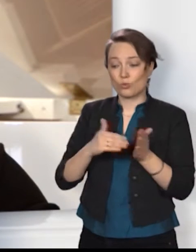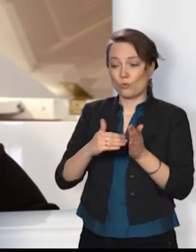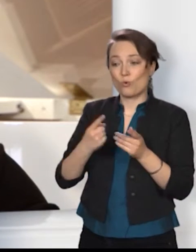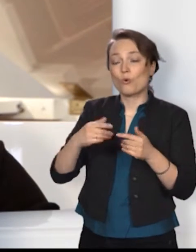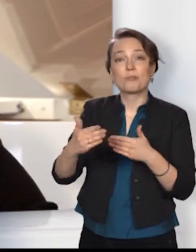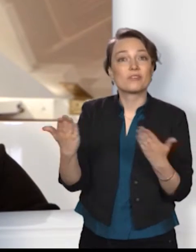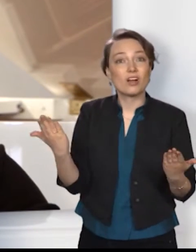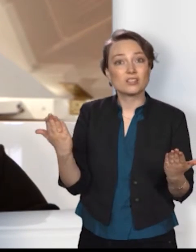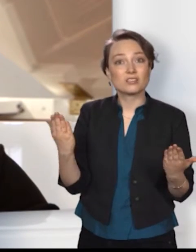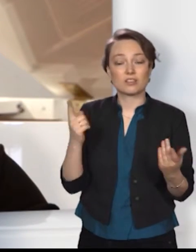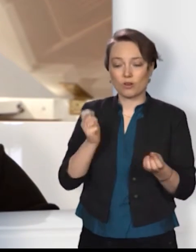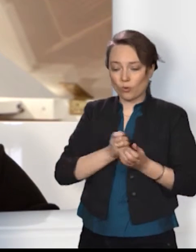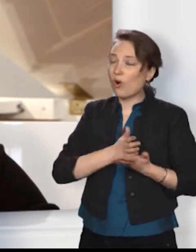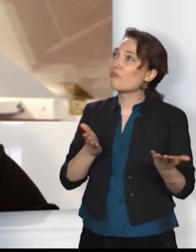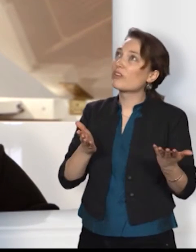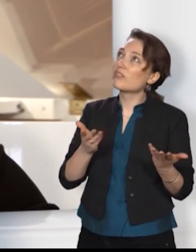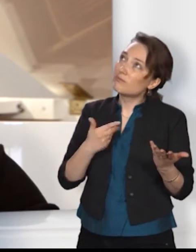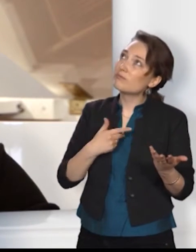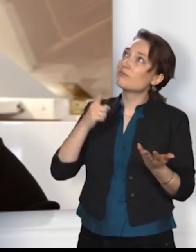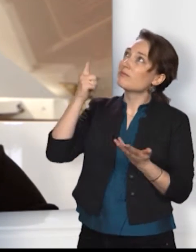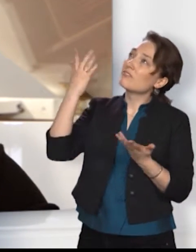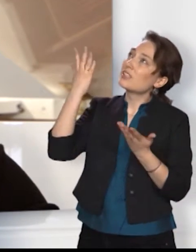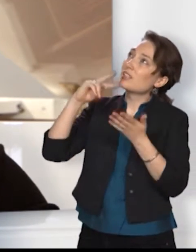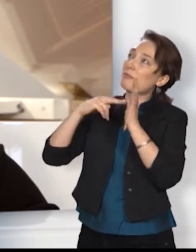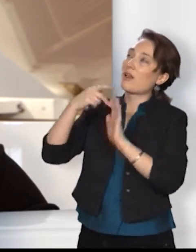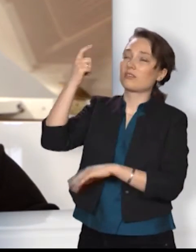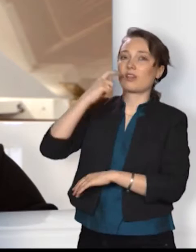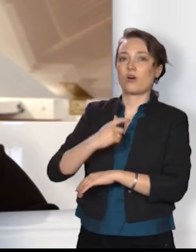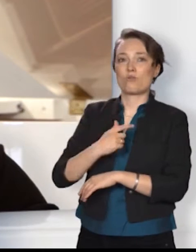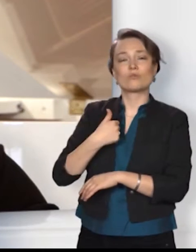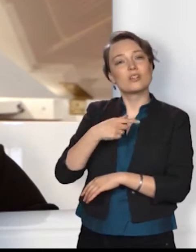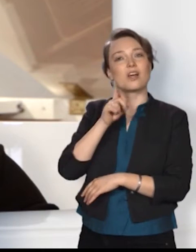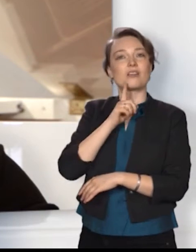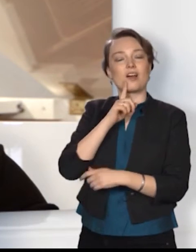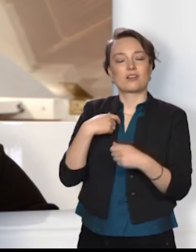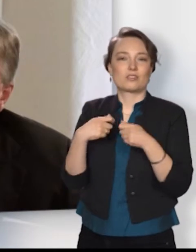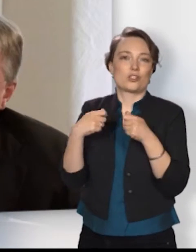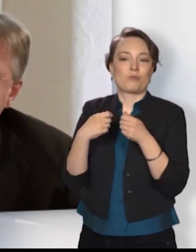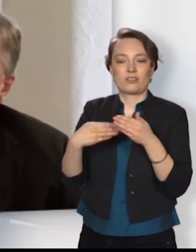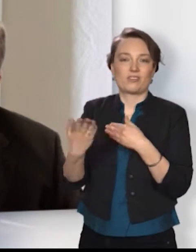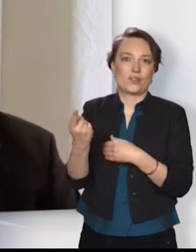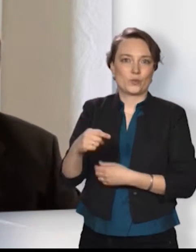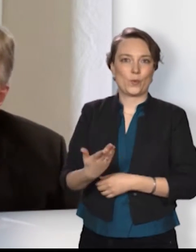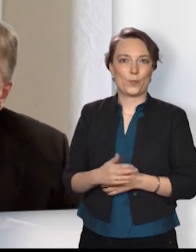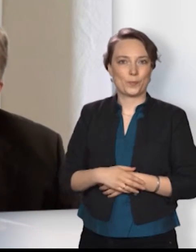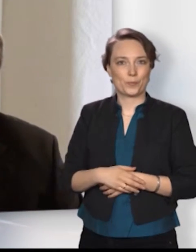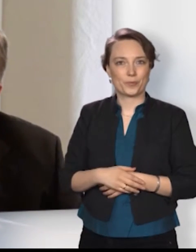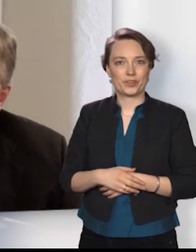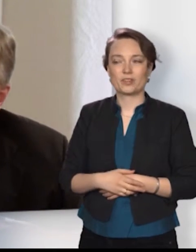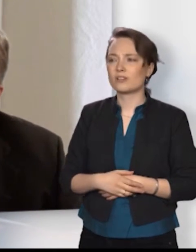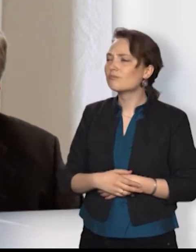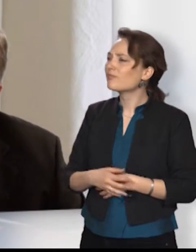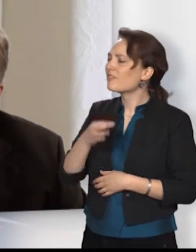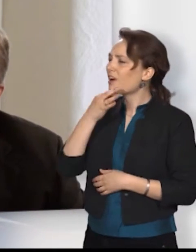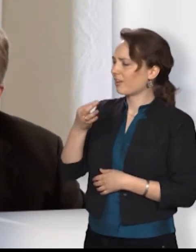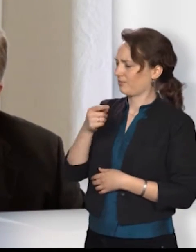offen zu sein für das, was der Himmel mit mir vorhat. Und da bin ich jeden Tag neu gespannt darauf. Was gibt denn die Oma ihren